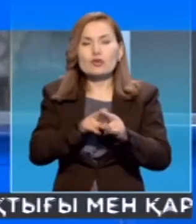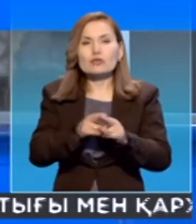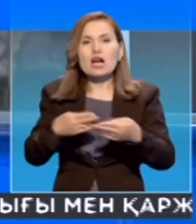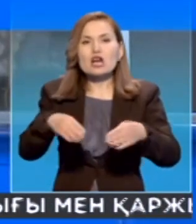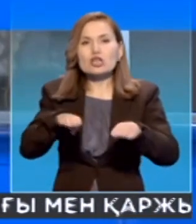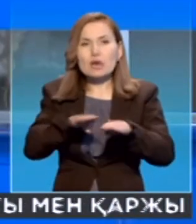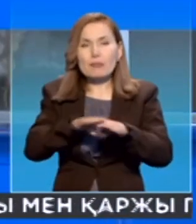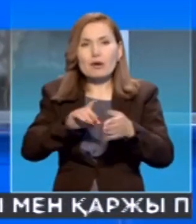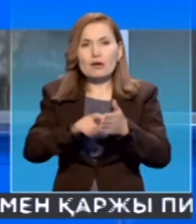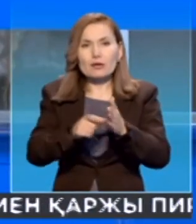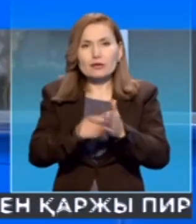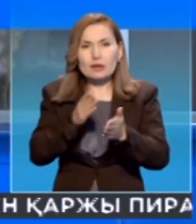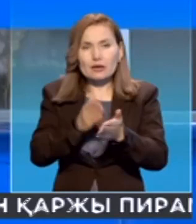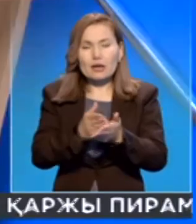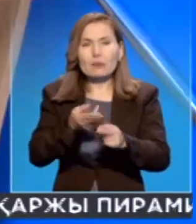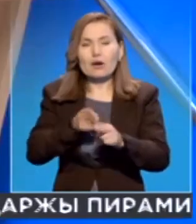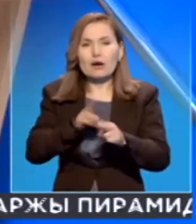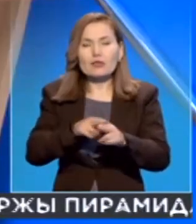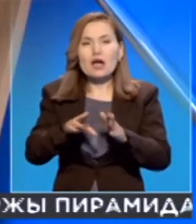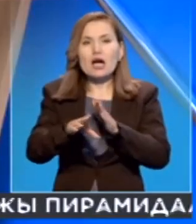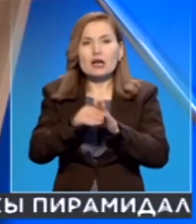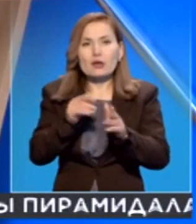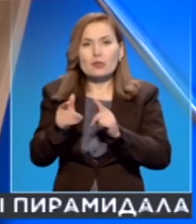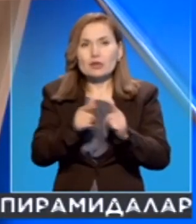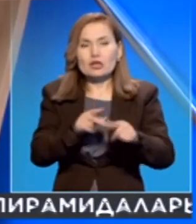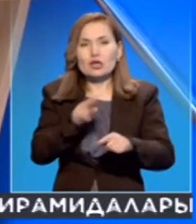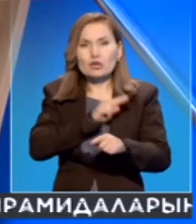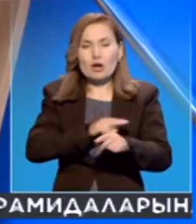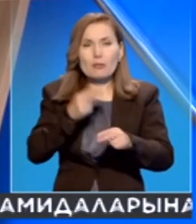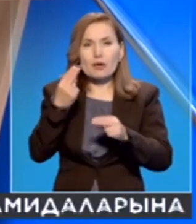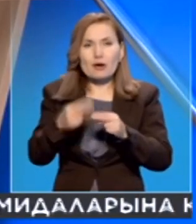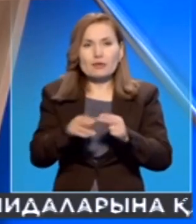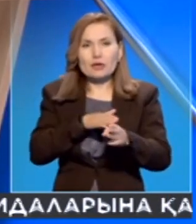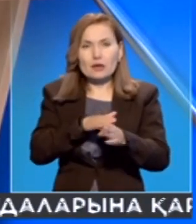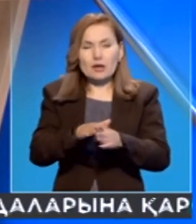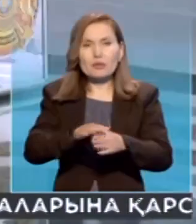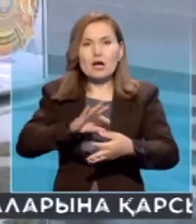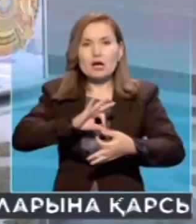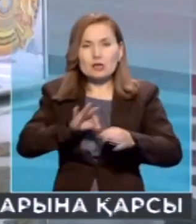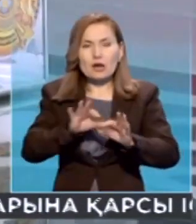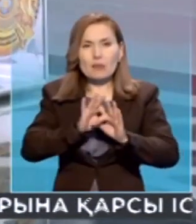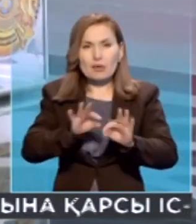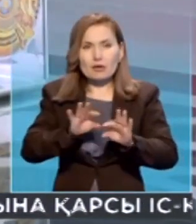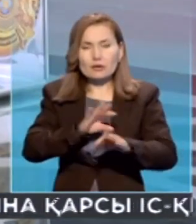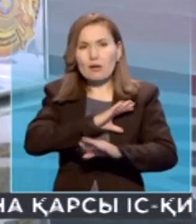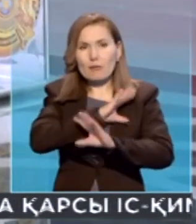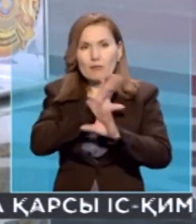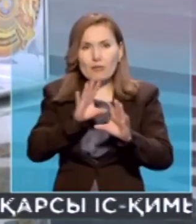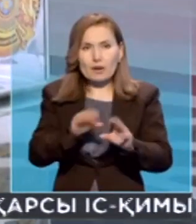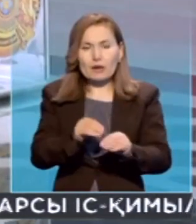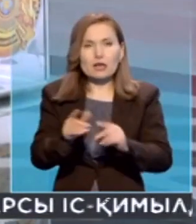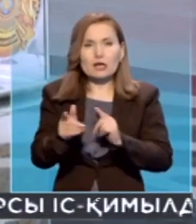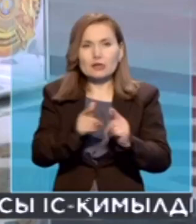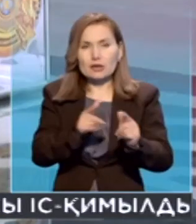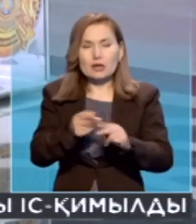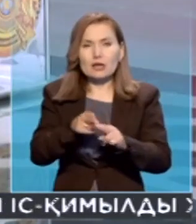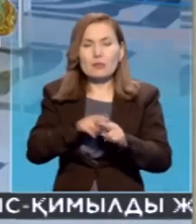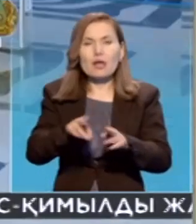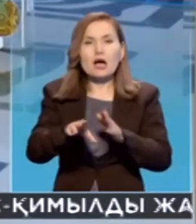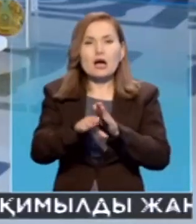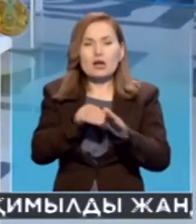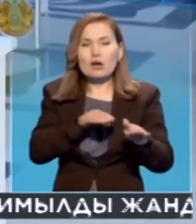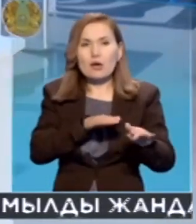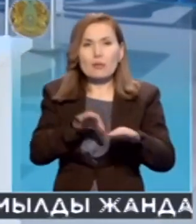орналасқан. Қазір референдум комиссиялары дайындық жұмыстарын толық аяқтап, атқарылған істерді қайыра пысықтап жатыр. Референдумды өткізуге